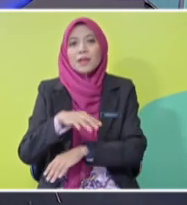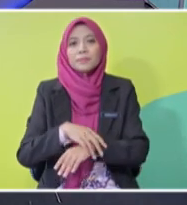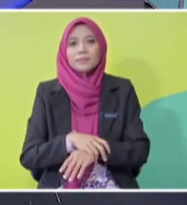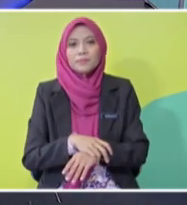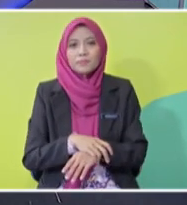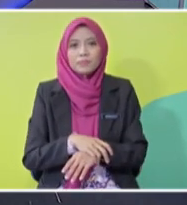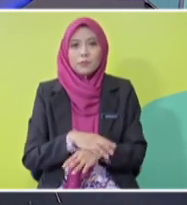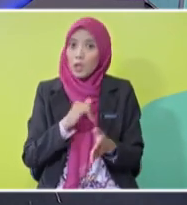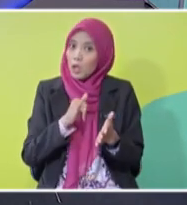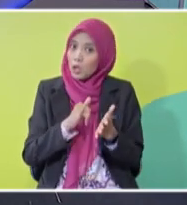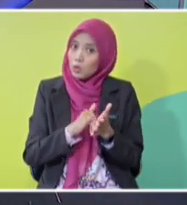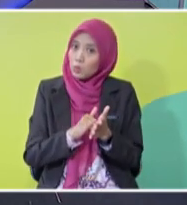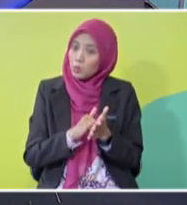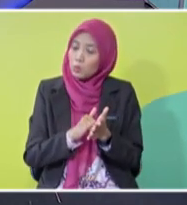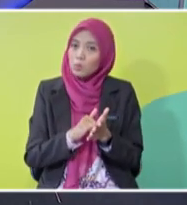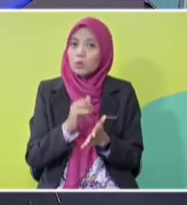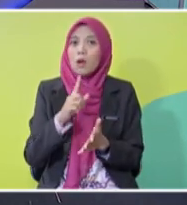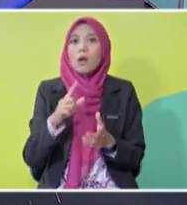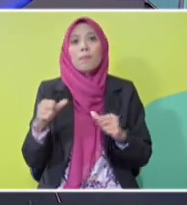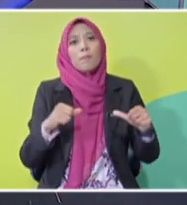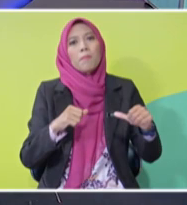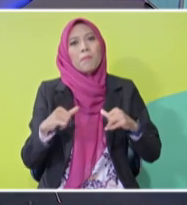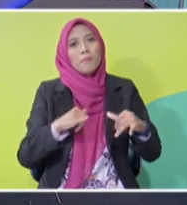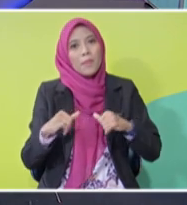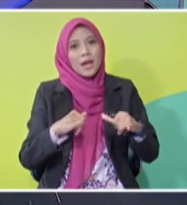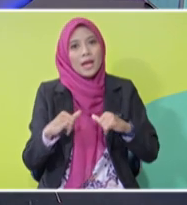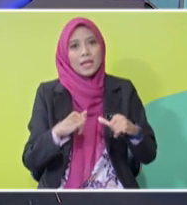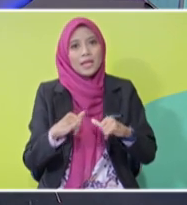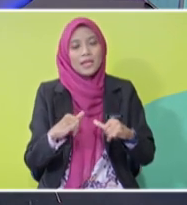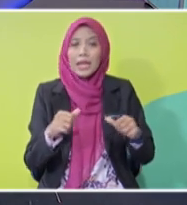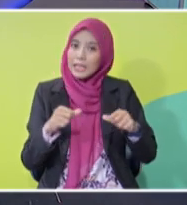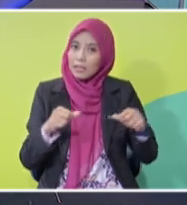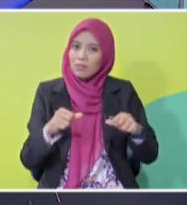itulah dia permainannya kita sudah selesai main jago